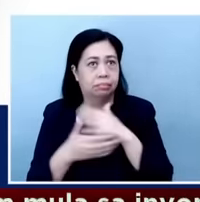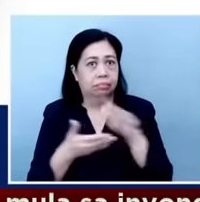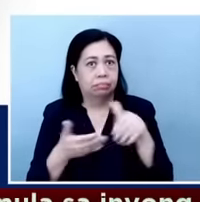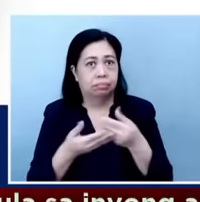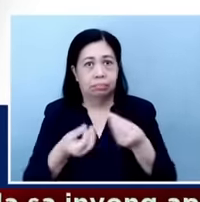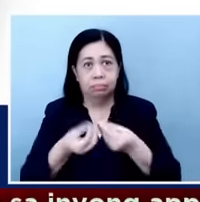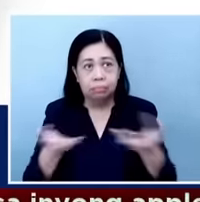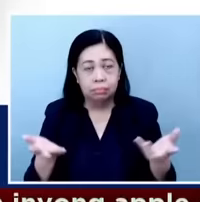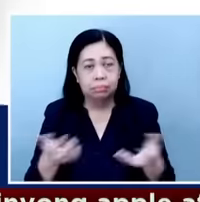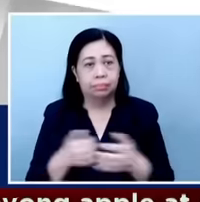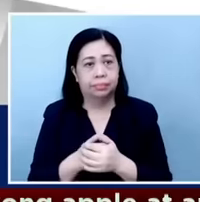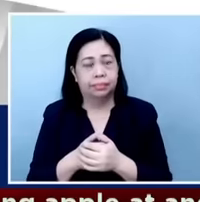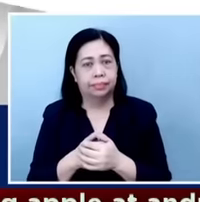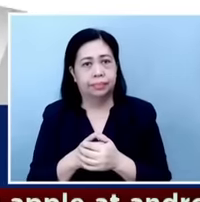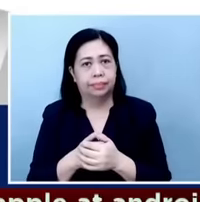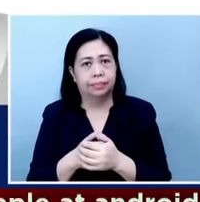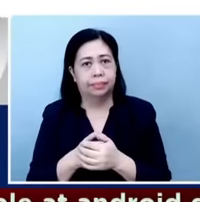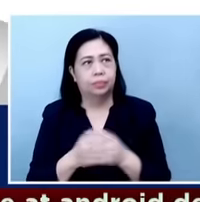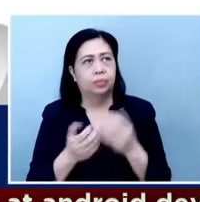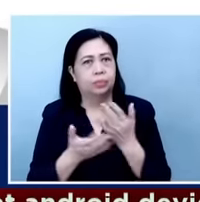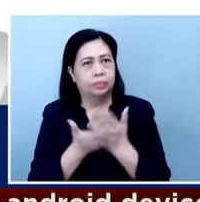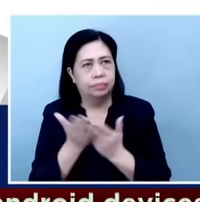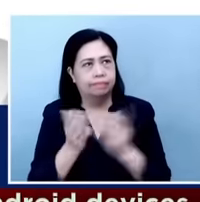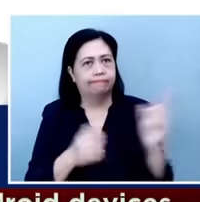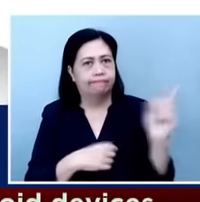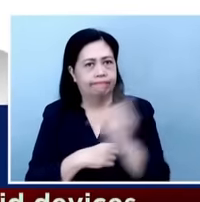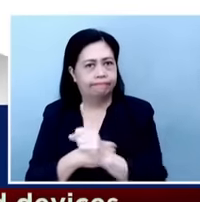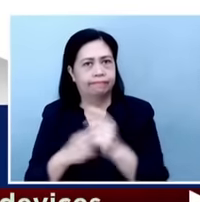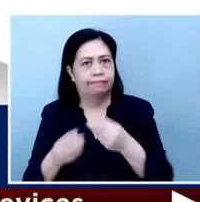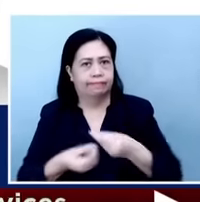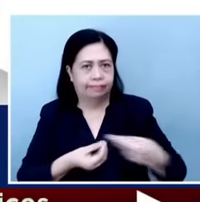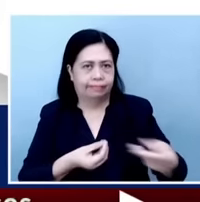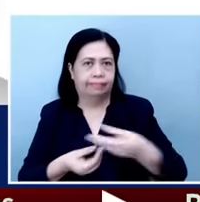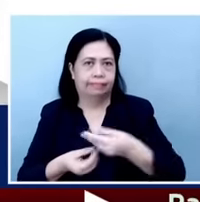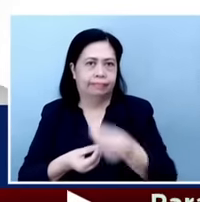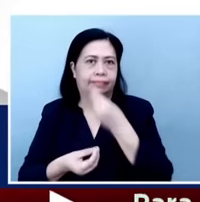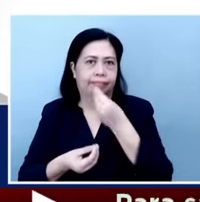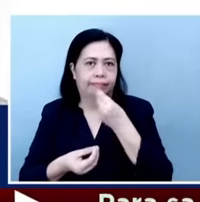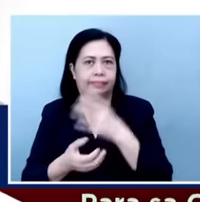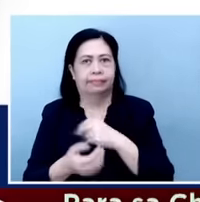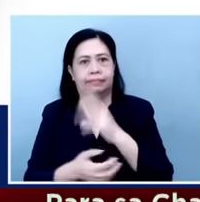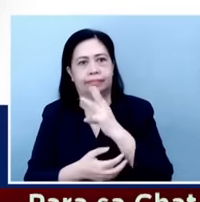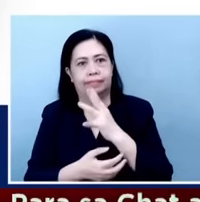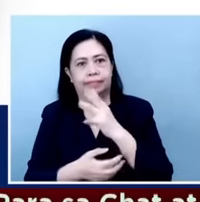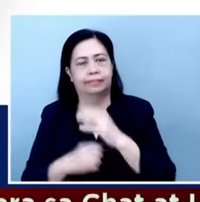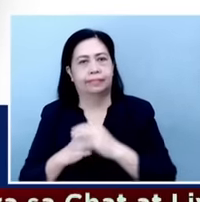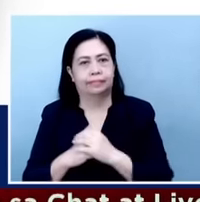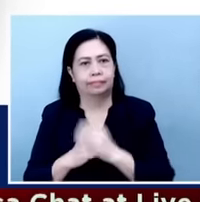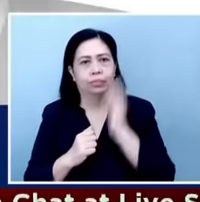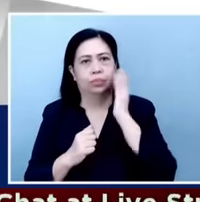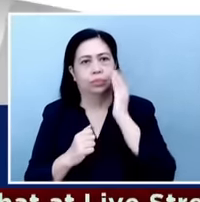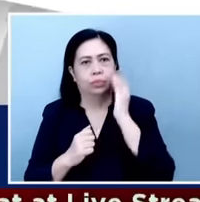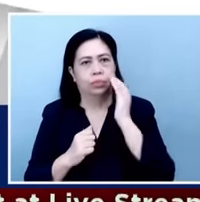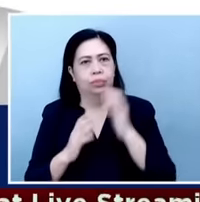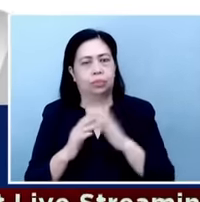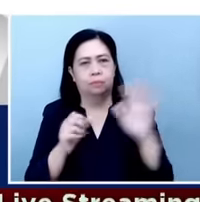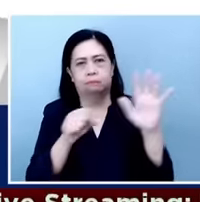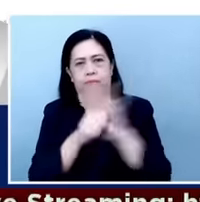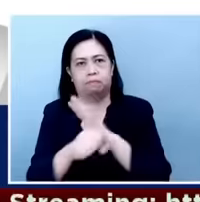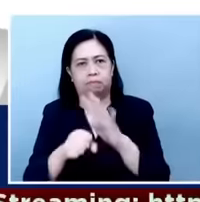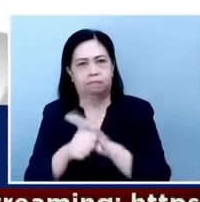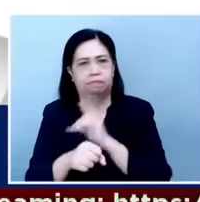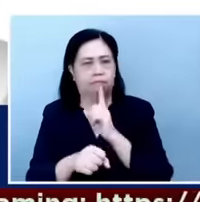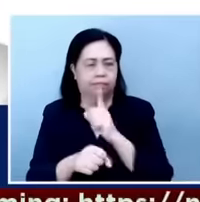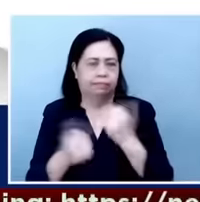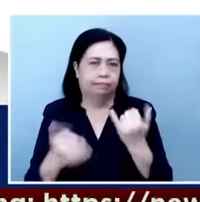yung mangingilan na dadaan para mabigyan namin sila ng pagkain and tubig kasi alam po namin na sobrang siksikan talaga ngayong